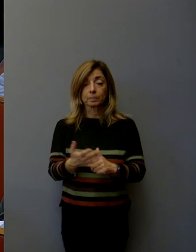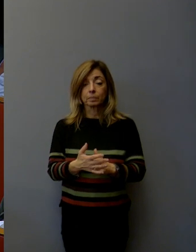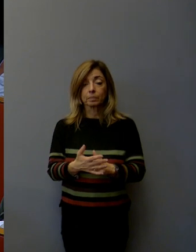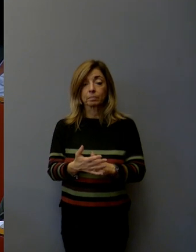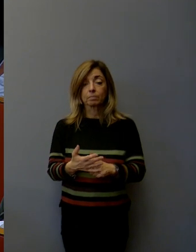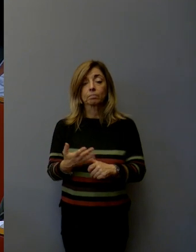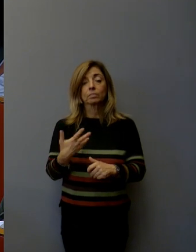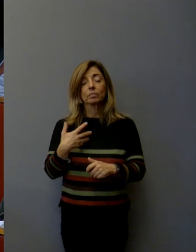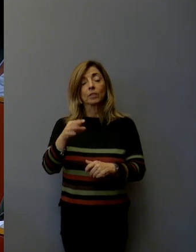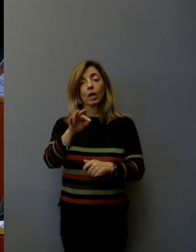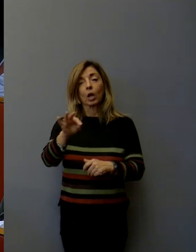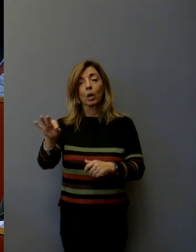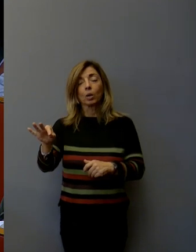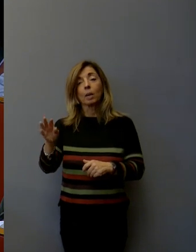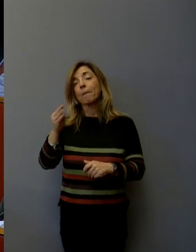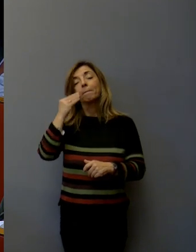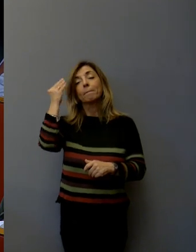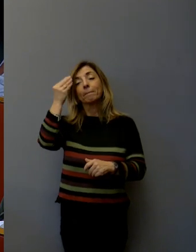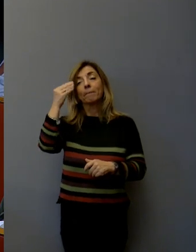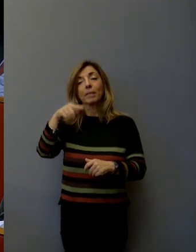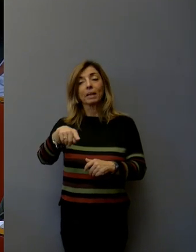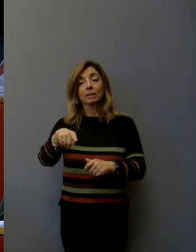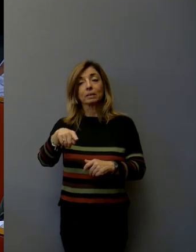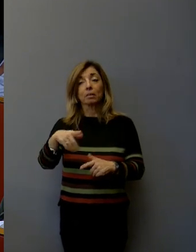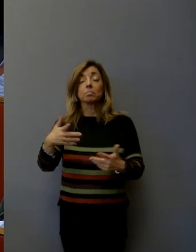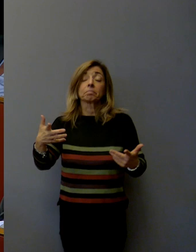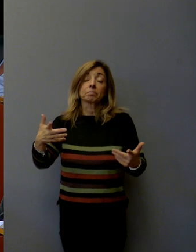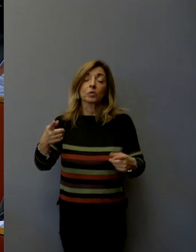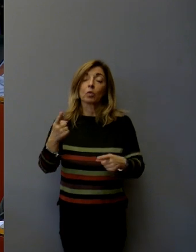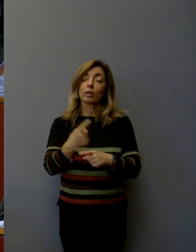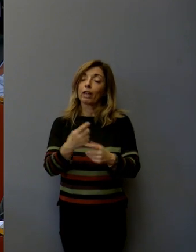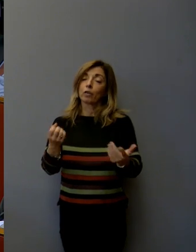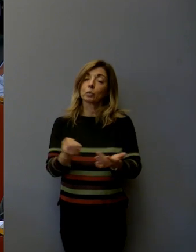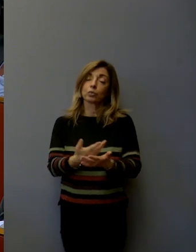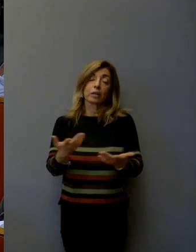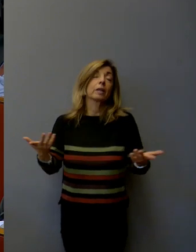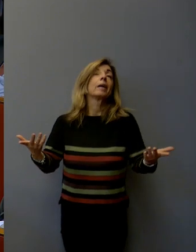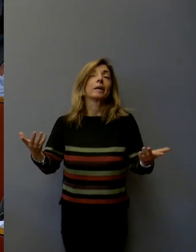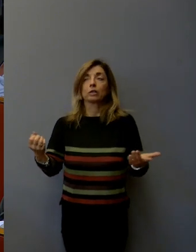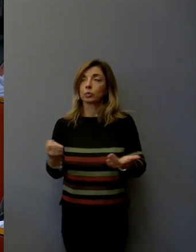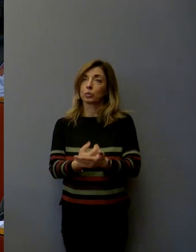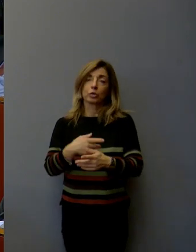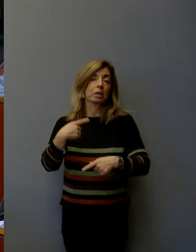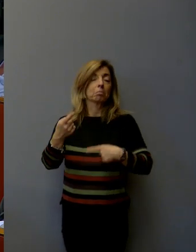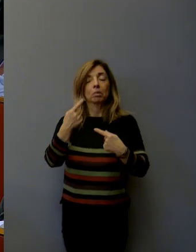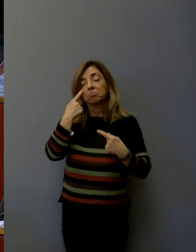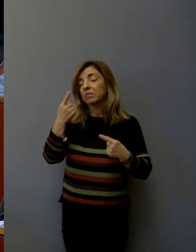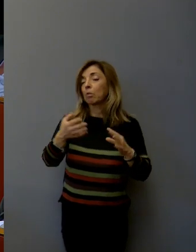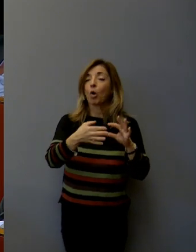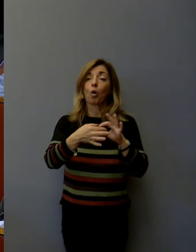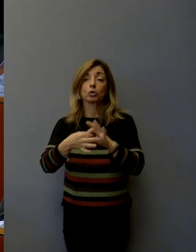legittimamente Pensa che quello che deve avvenire avviene e poi si gestisce un po' la conseguenza Come arriva